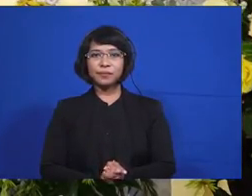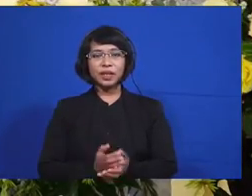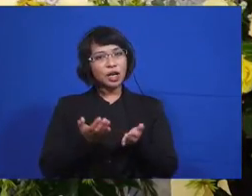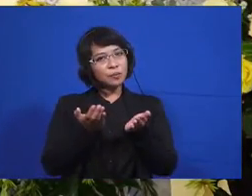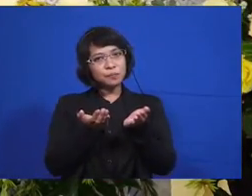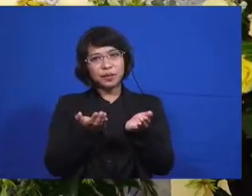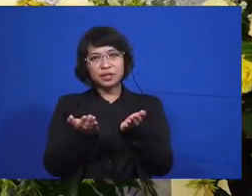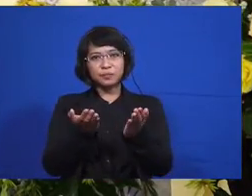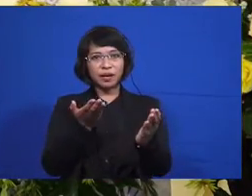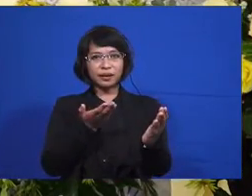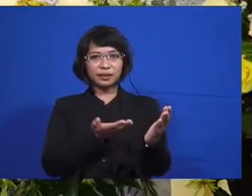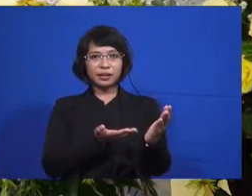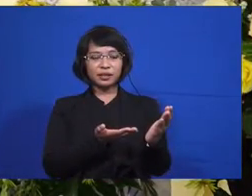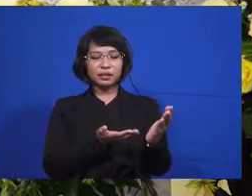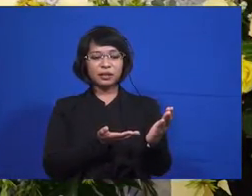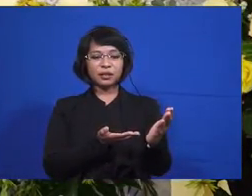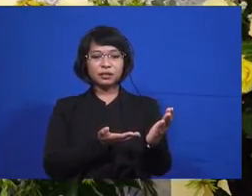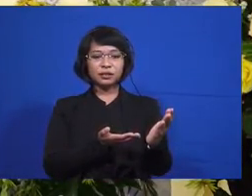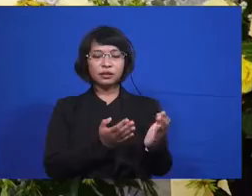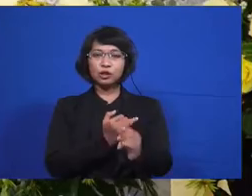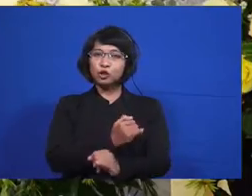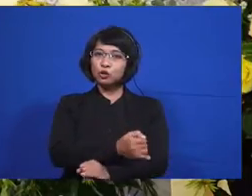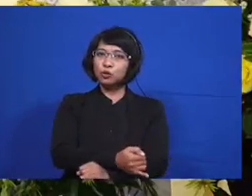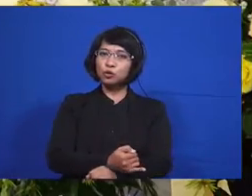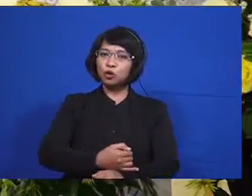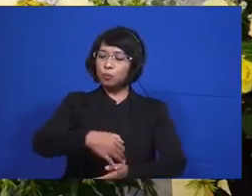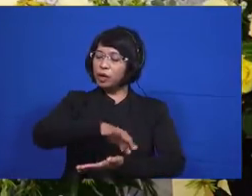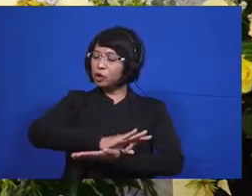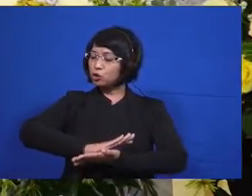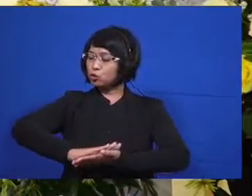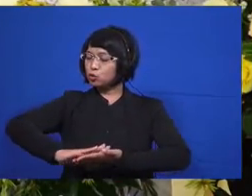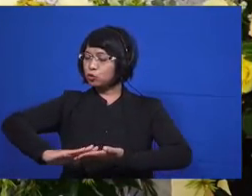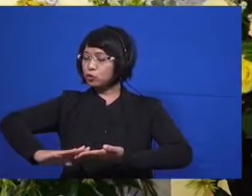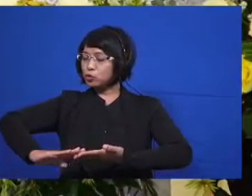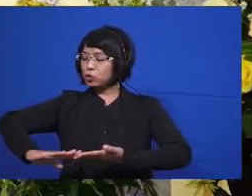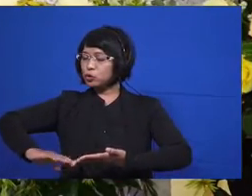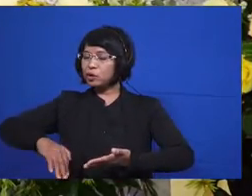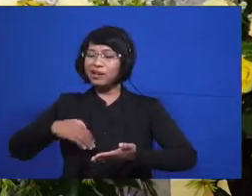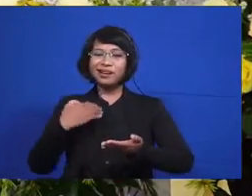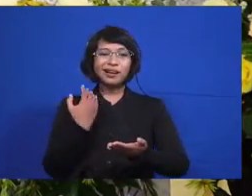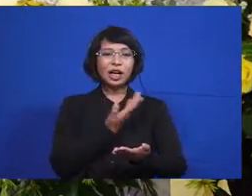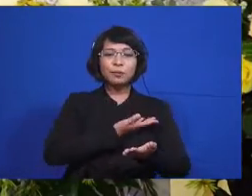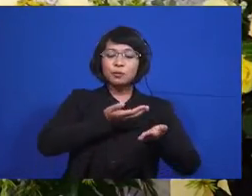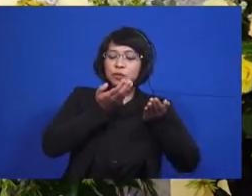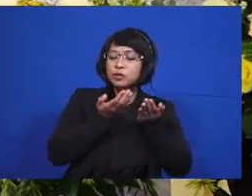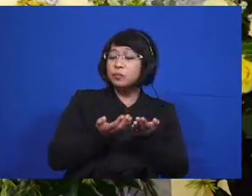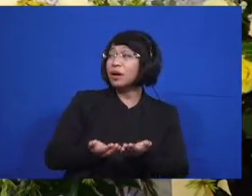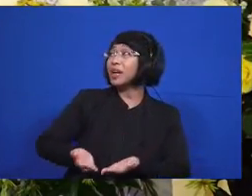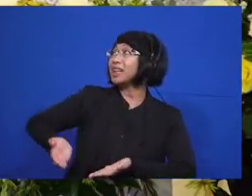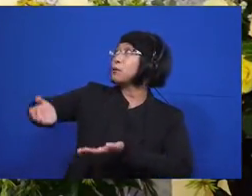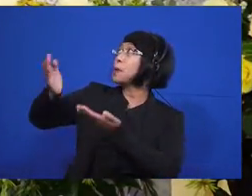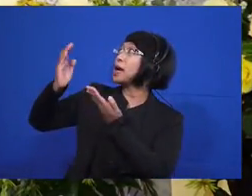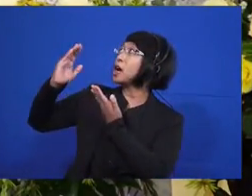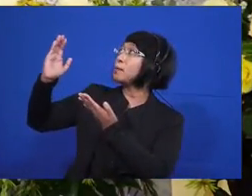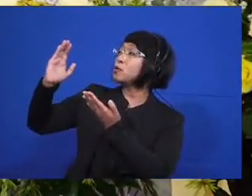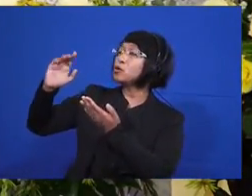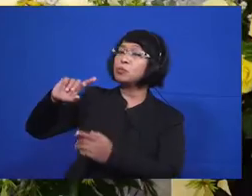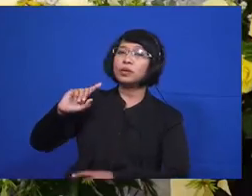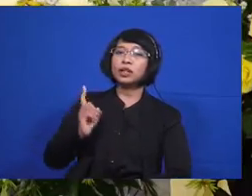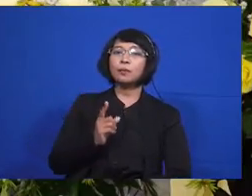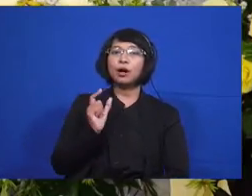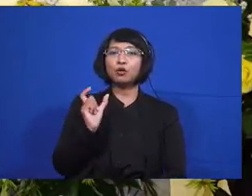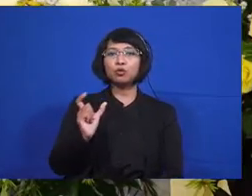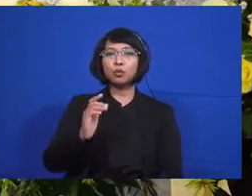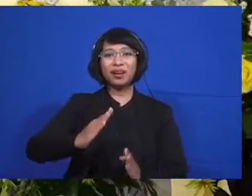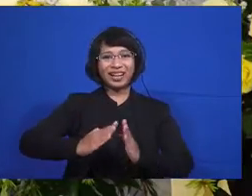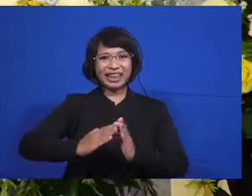Persembahan ini, korban kudus yang tak bernoda ini, yang kami persembahkan kepadamu, pertama-tama untuk gerejamu